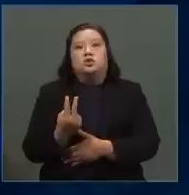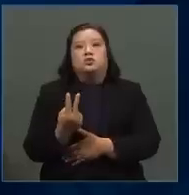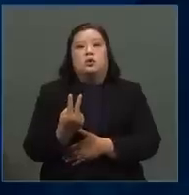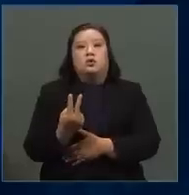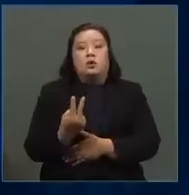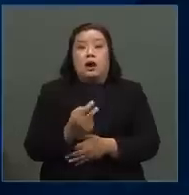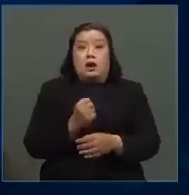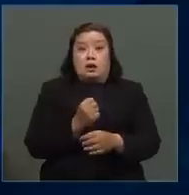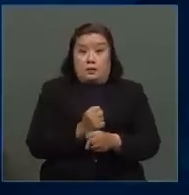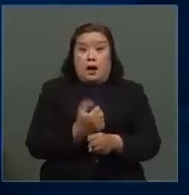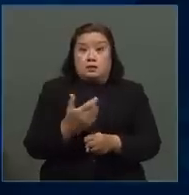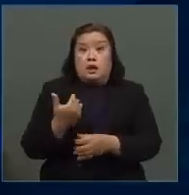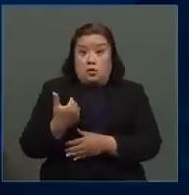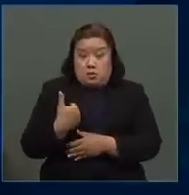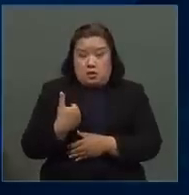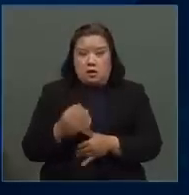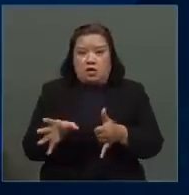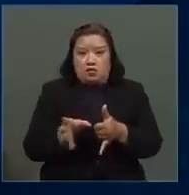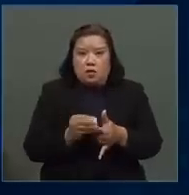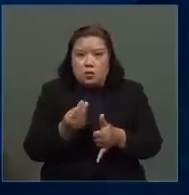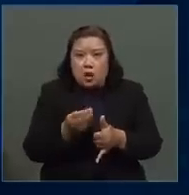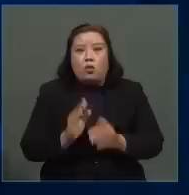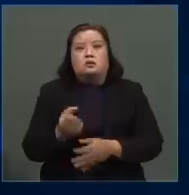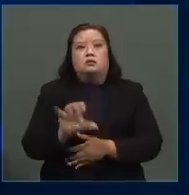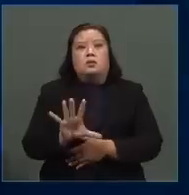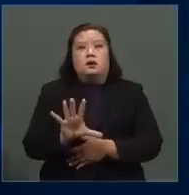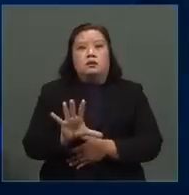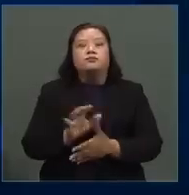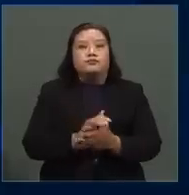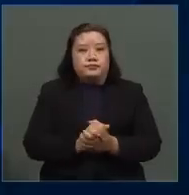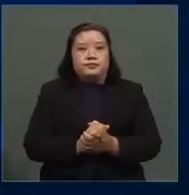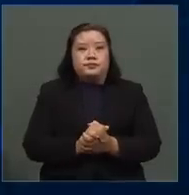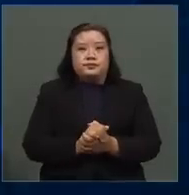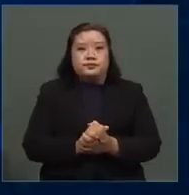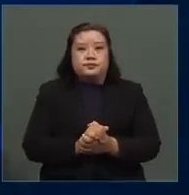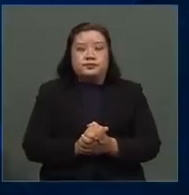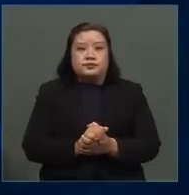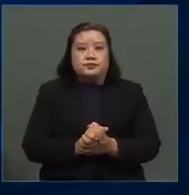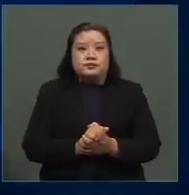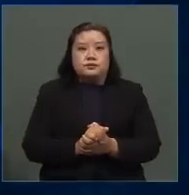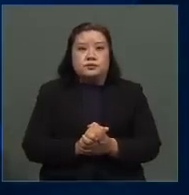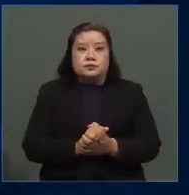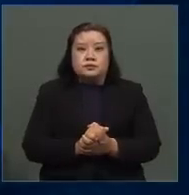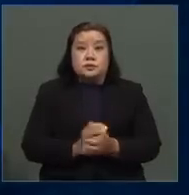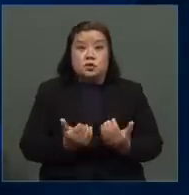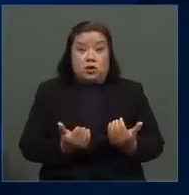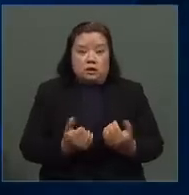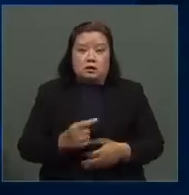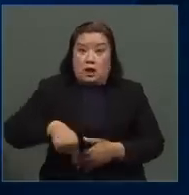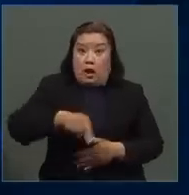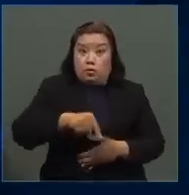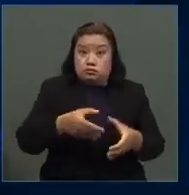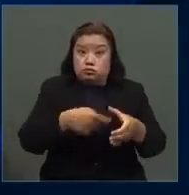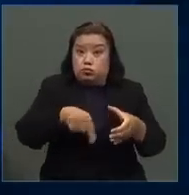สัมผัสผู้ติดเชื้อยืนยันถึง 15รายค่ะและในจำนวนนี้นะคะกลุ่มที่เสียชีวิต